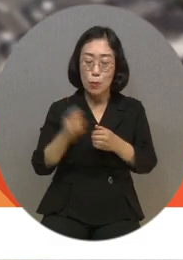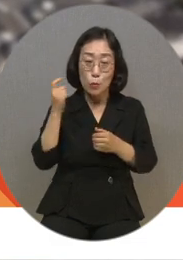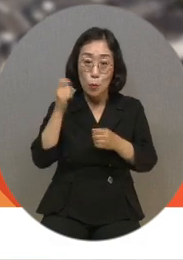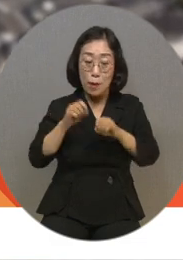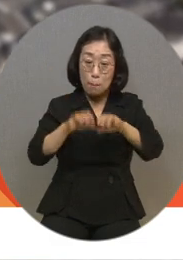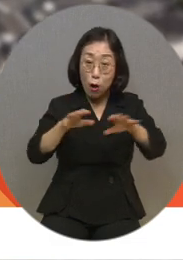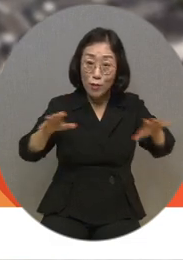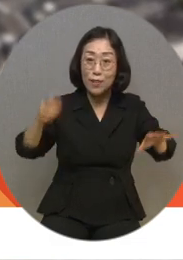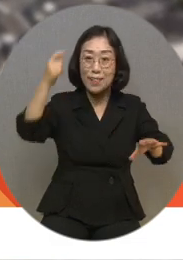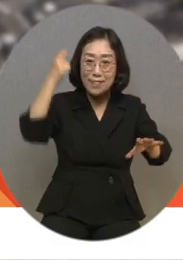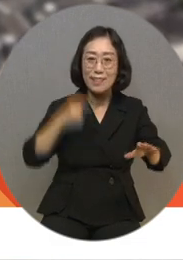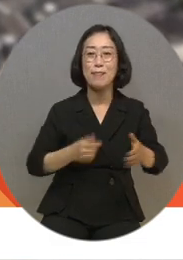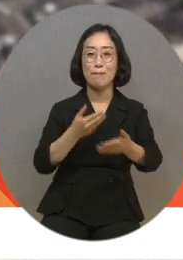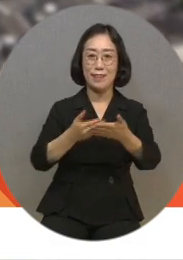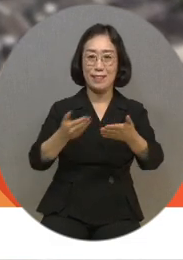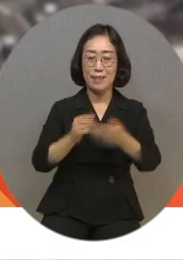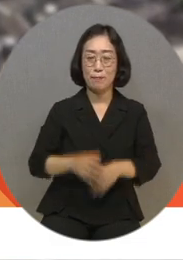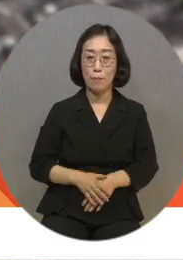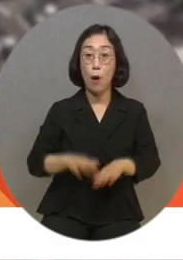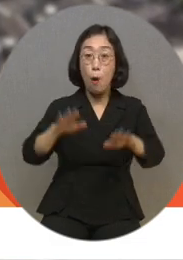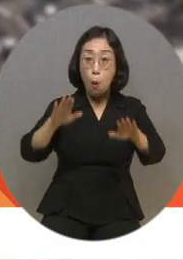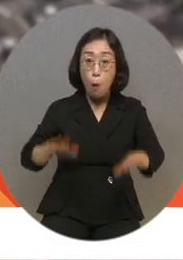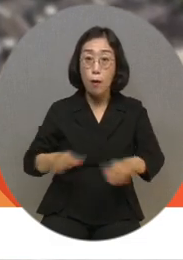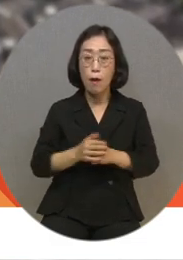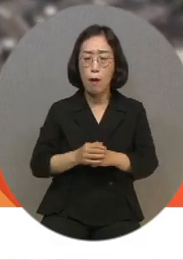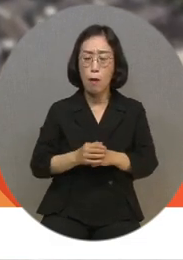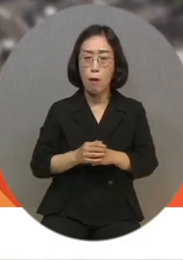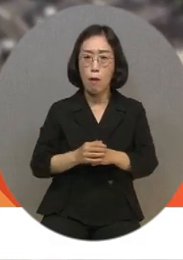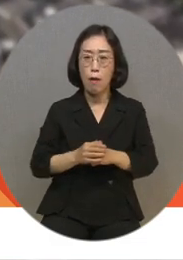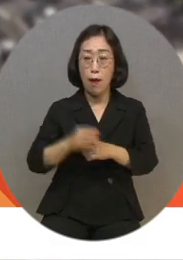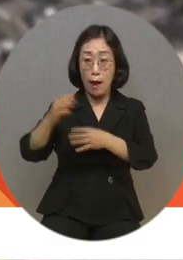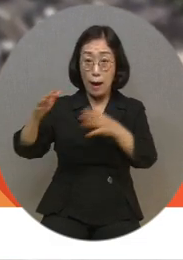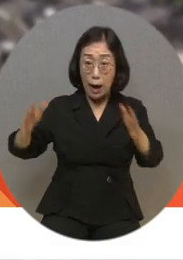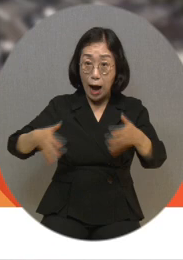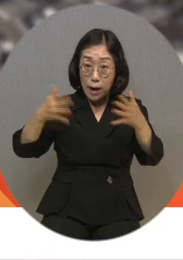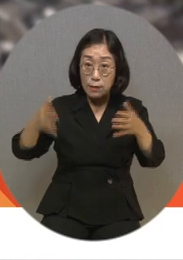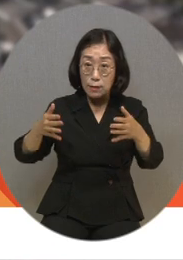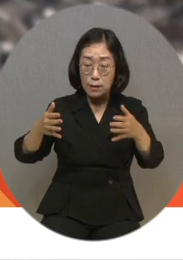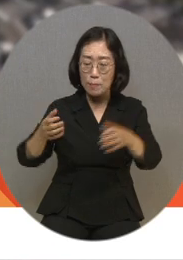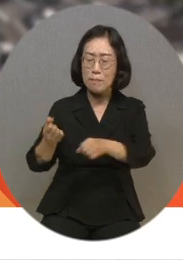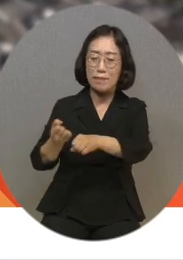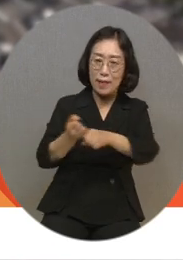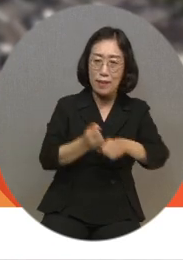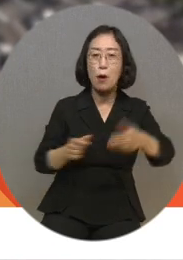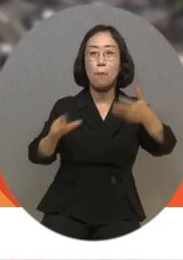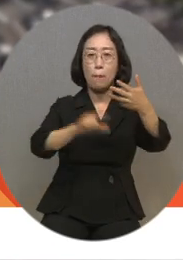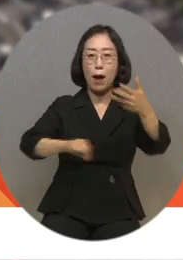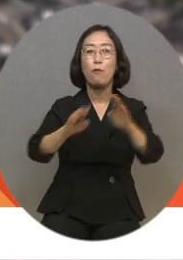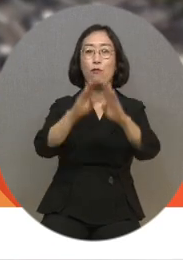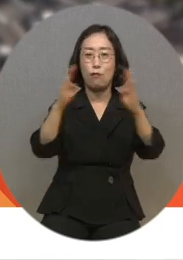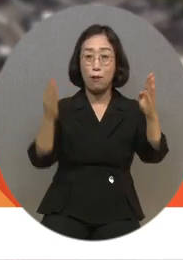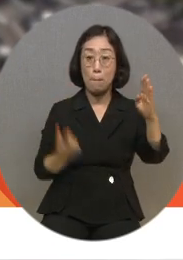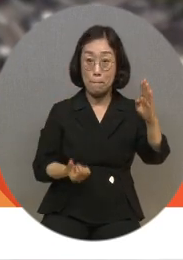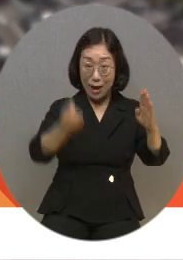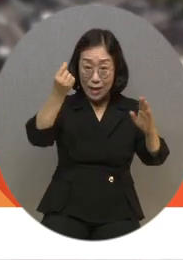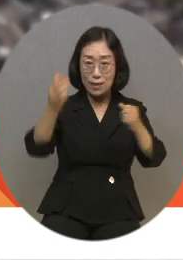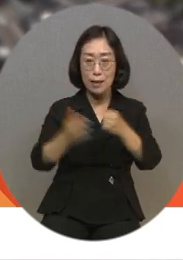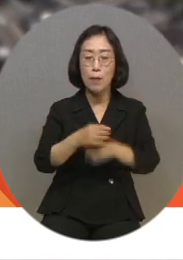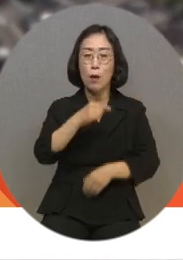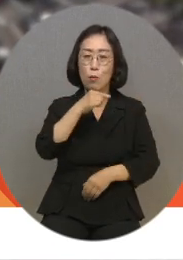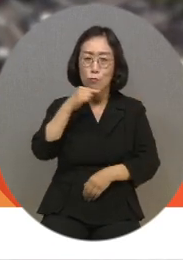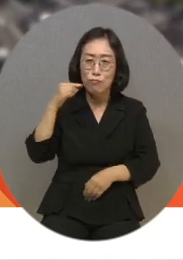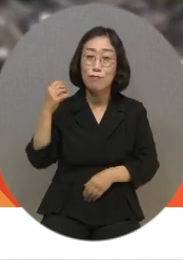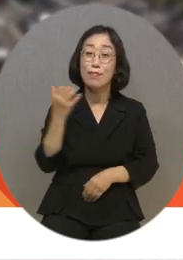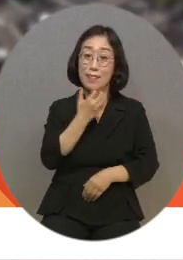이미지를 그려냈습니다 특히 올해는 해마다 가을에 열렸던 축제를 8월로 앞당긴만큼 붉은 계열의